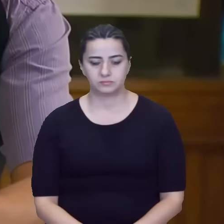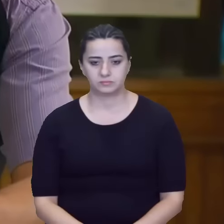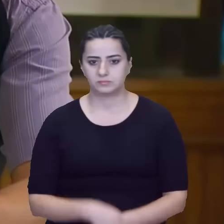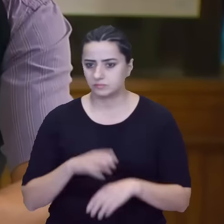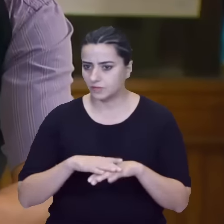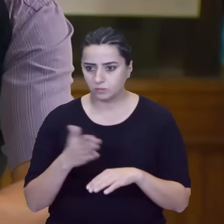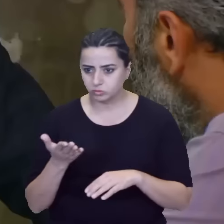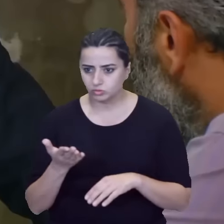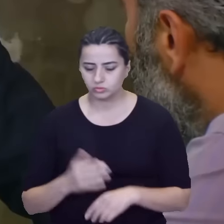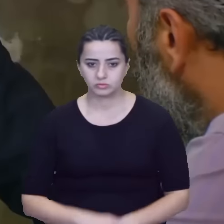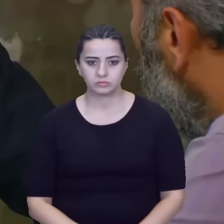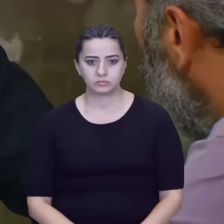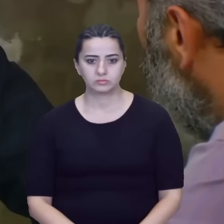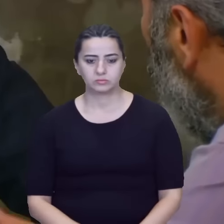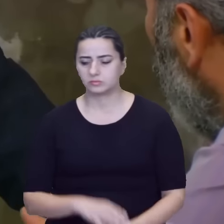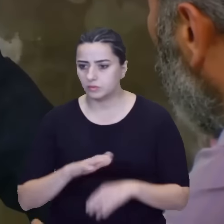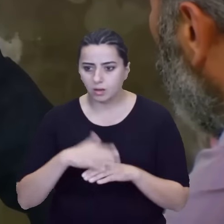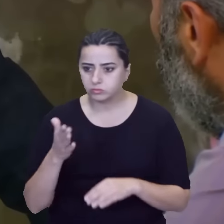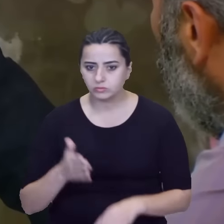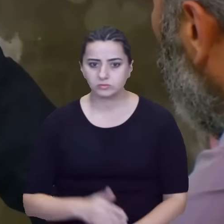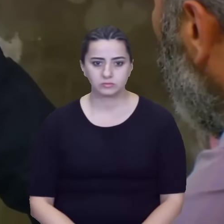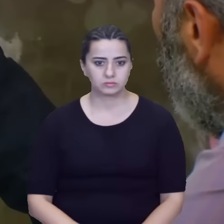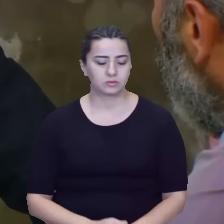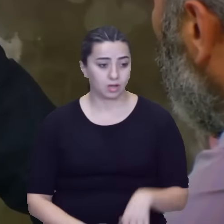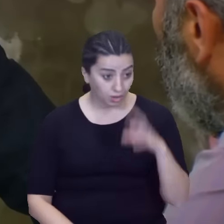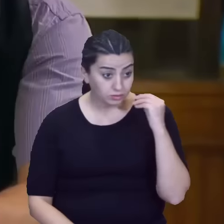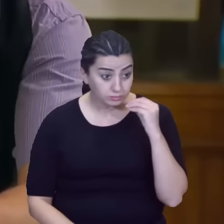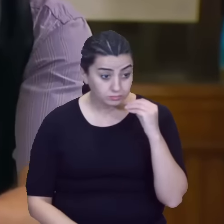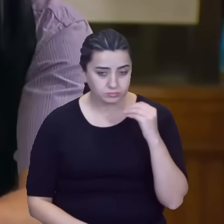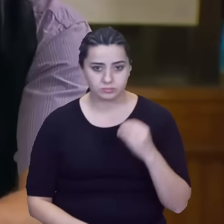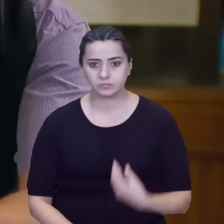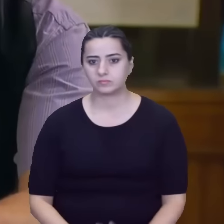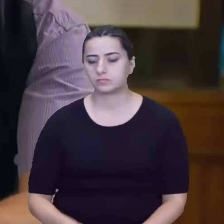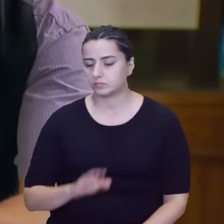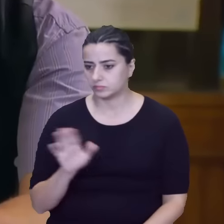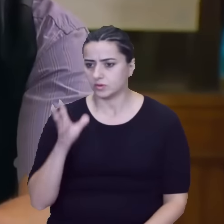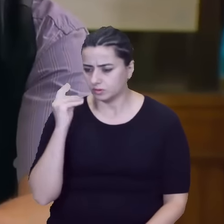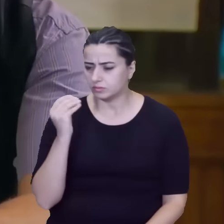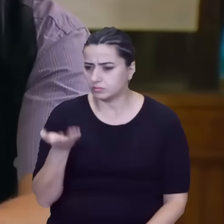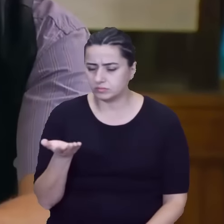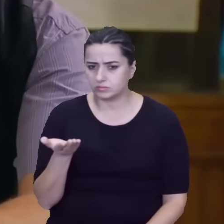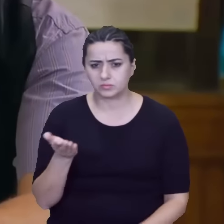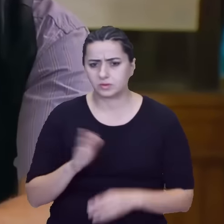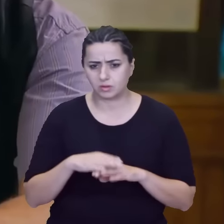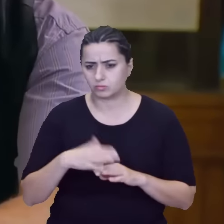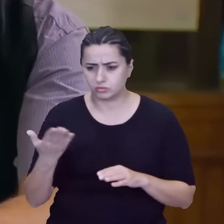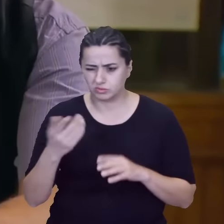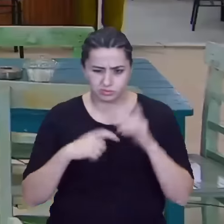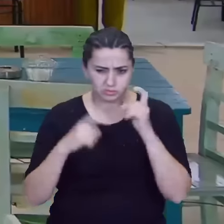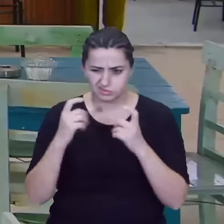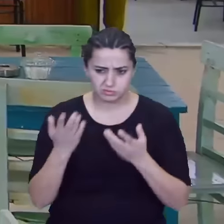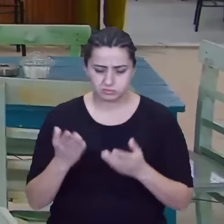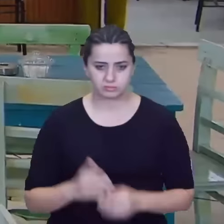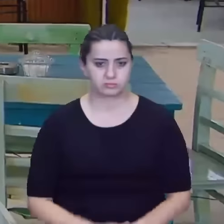Ne yapıyorsun oğlum? Suat ne yapıyorsun birader? Anladın mı? Ne demek istediğimi anladın mı? Ya tamam anladık da yani ne yapıyorsun ya kaş göz